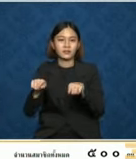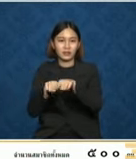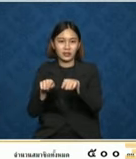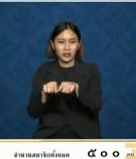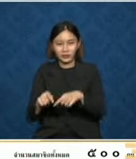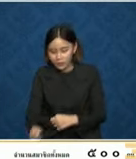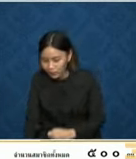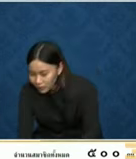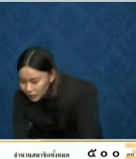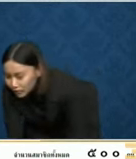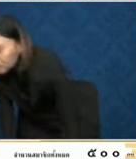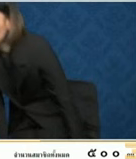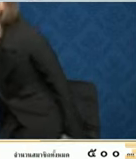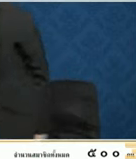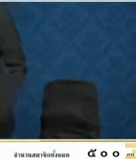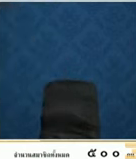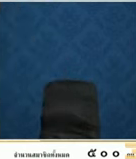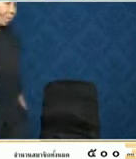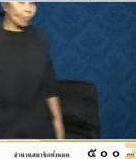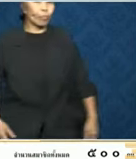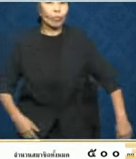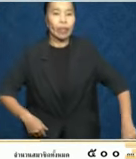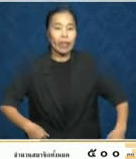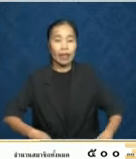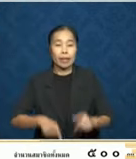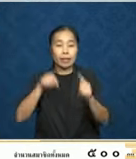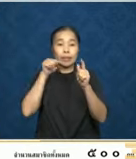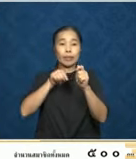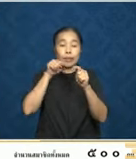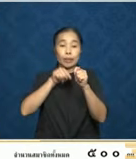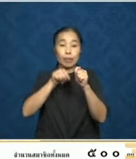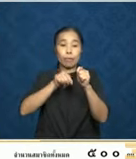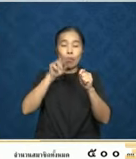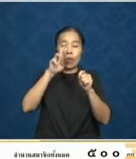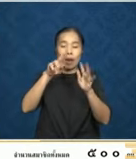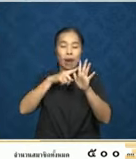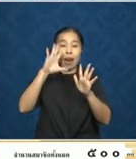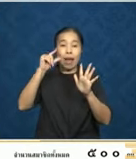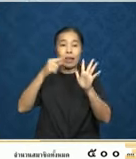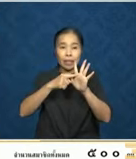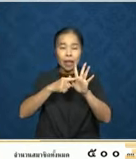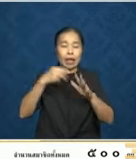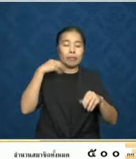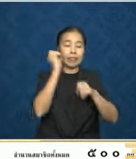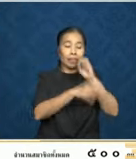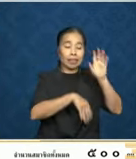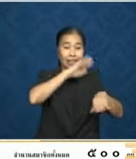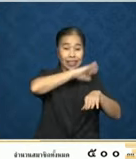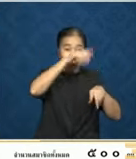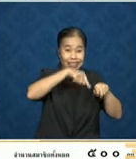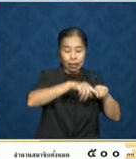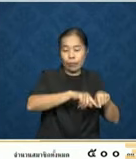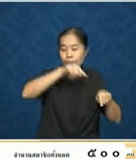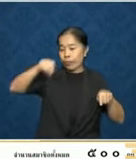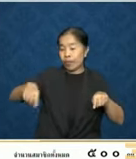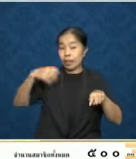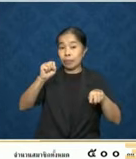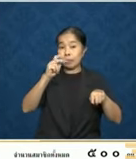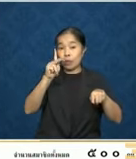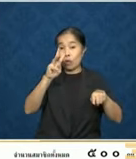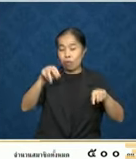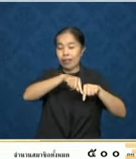กันค่ะหรือกระทั่งตำบลราชาเทวะที่อยู่ห่างออกไปจากบ่อขยะนี้กว่า10กิโลก็ยังได้รับ